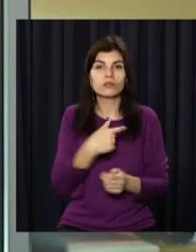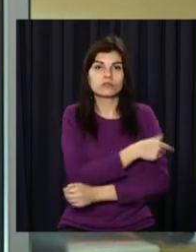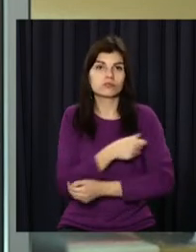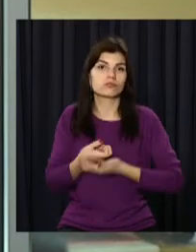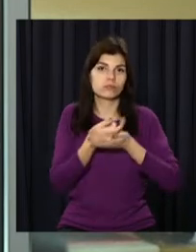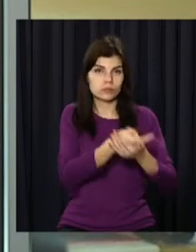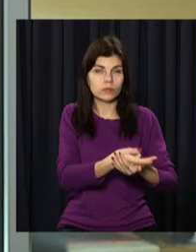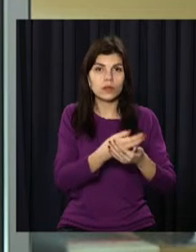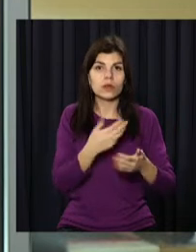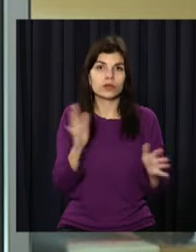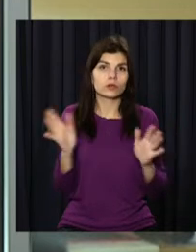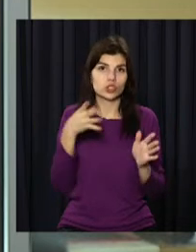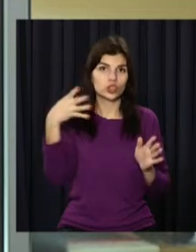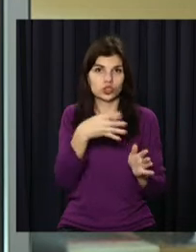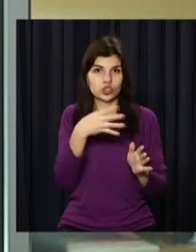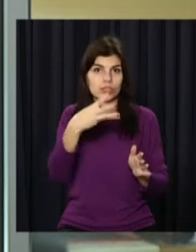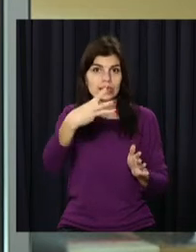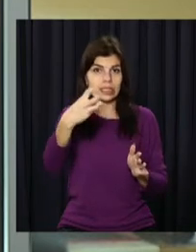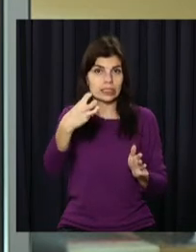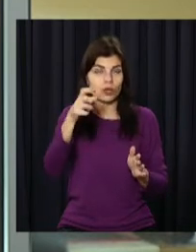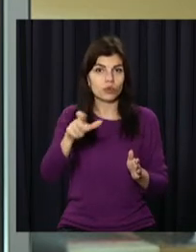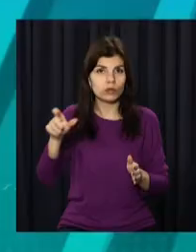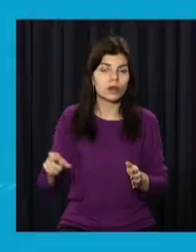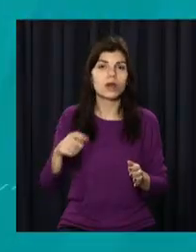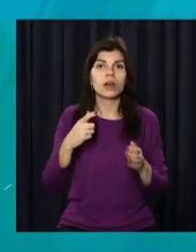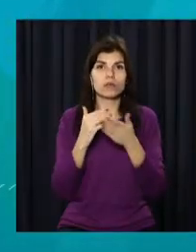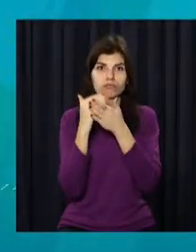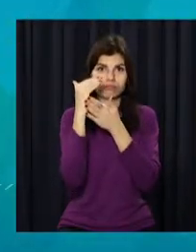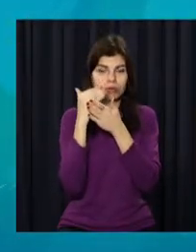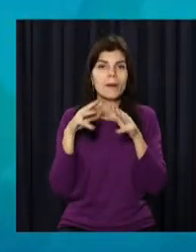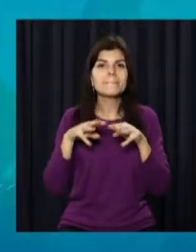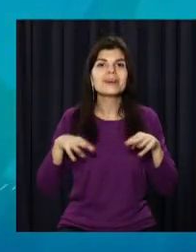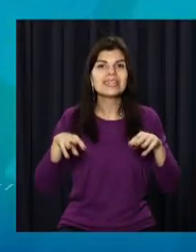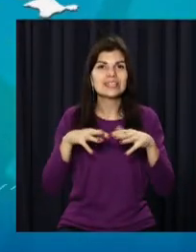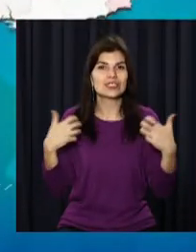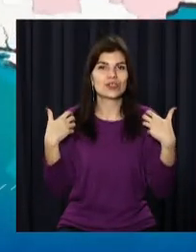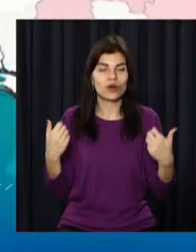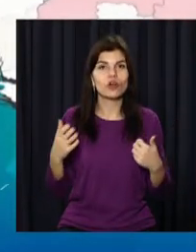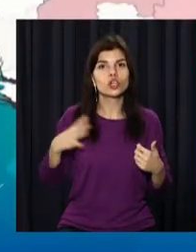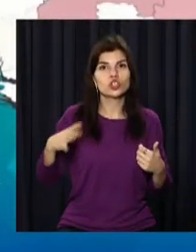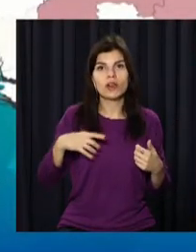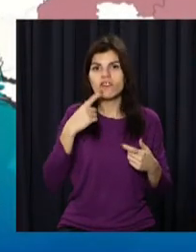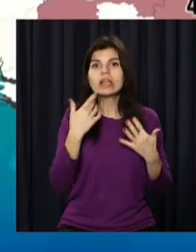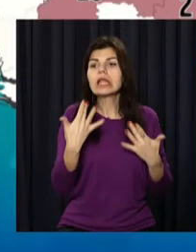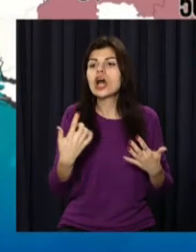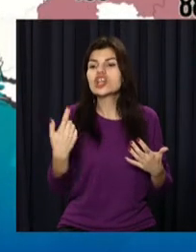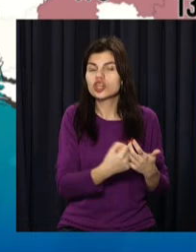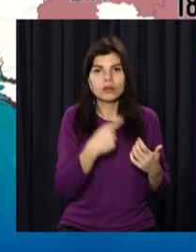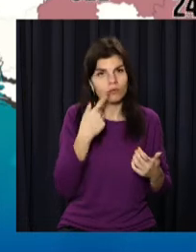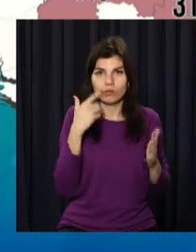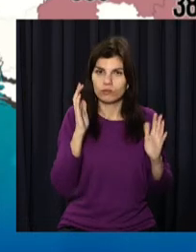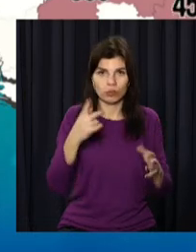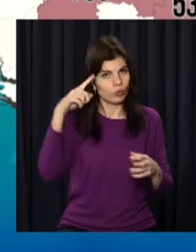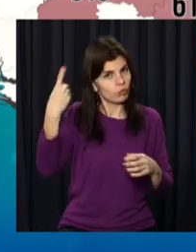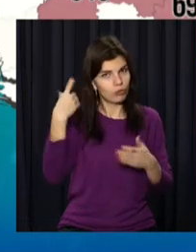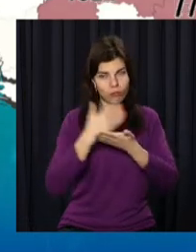Ушпиталили до лікарень більше як 4300. Пікових показників у Міністерстві охорони здоров'я чекають за кілька тижнів. Кажуть,